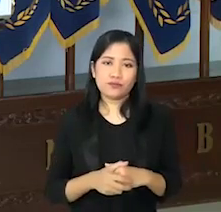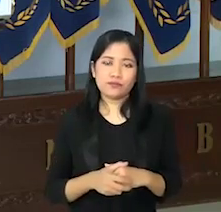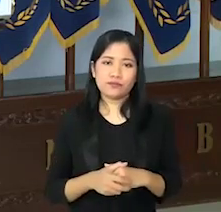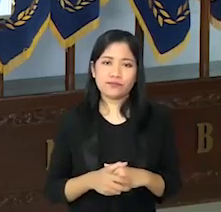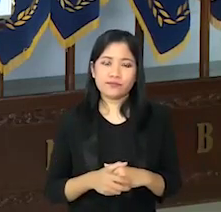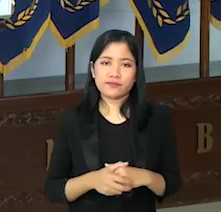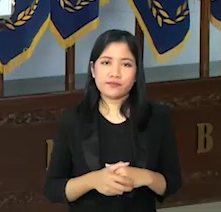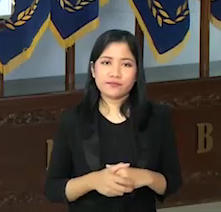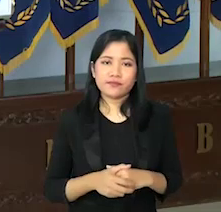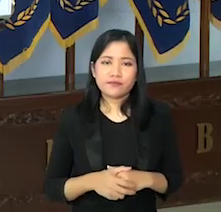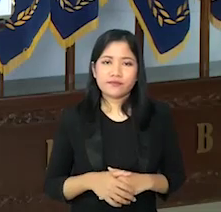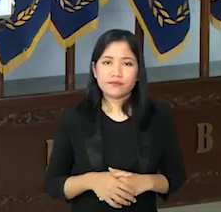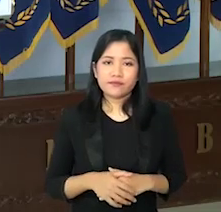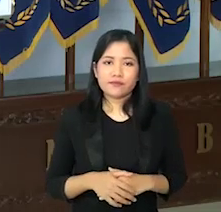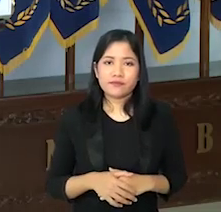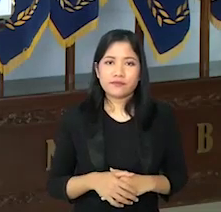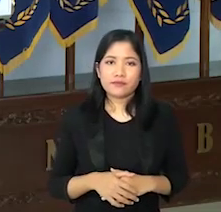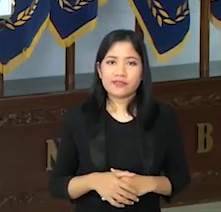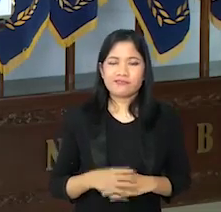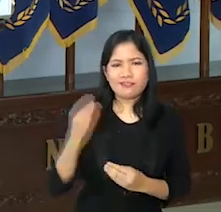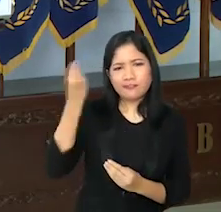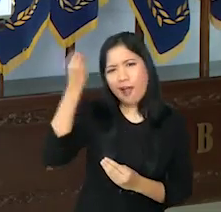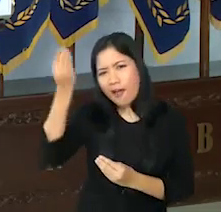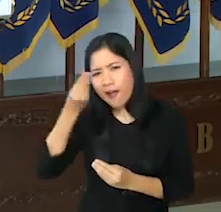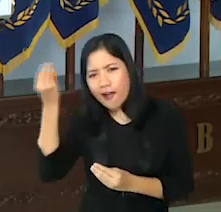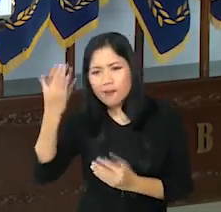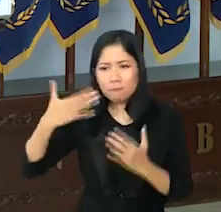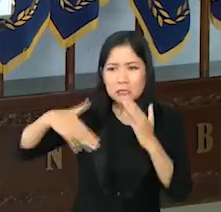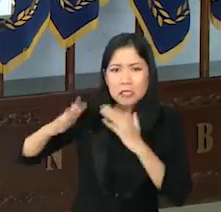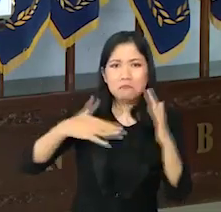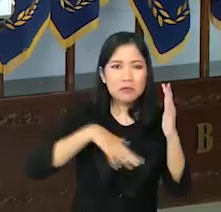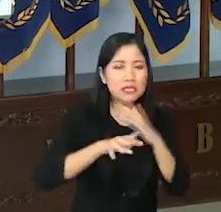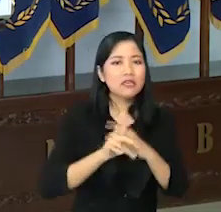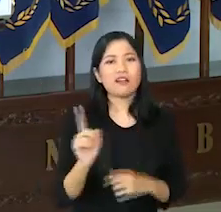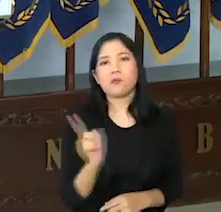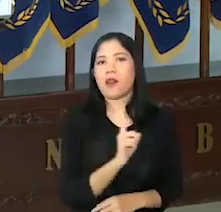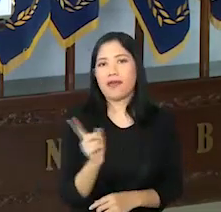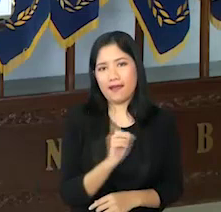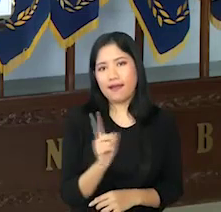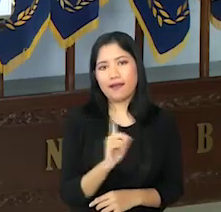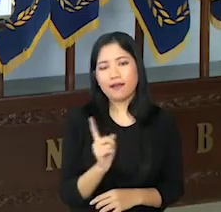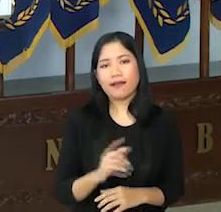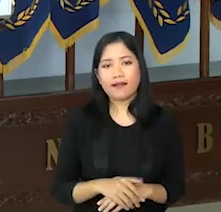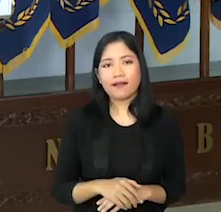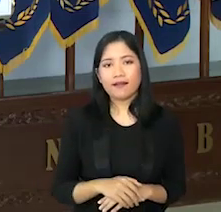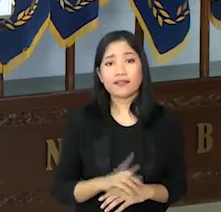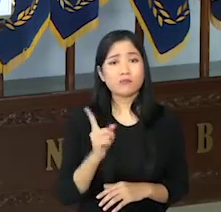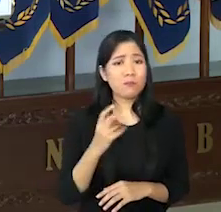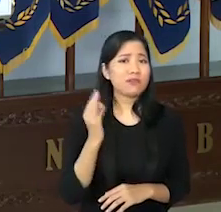tidak melakukan perjalanan kemanapun pada periode saat sekarang ini